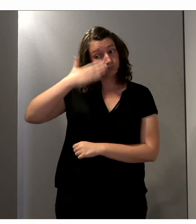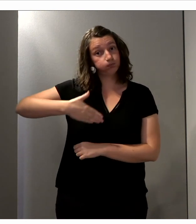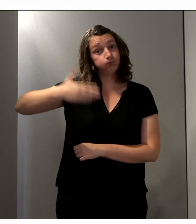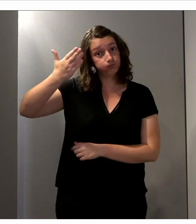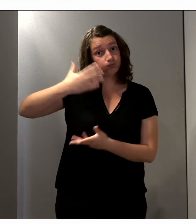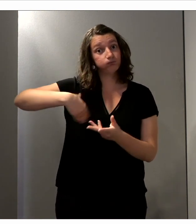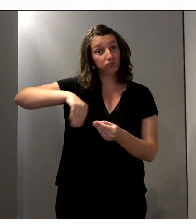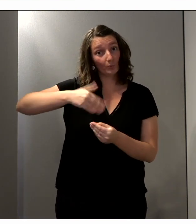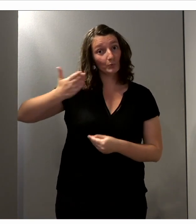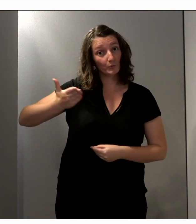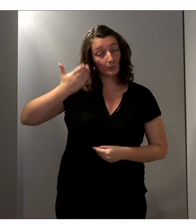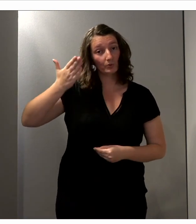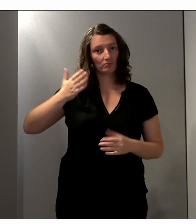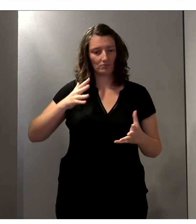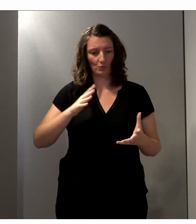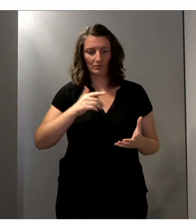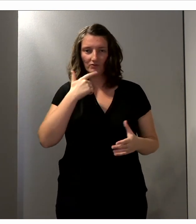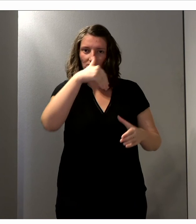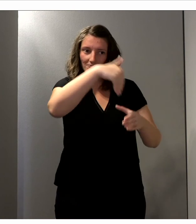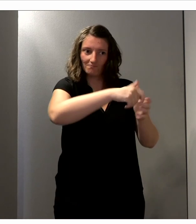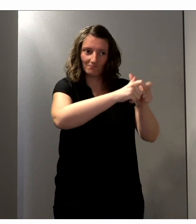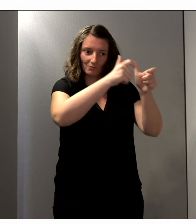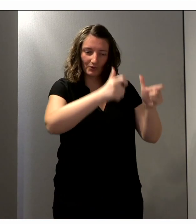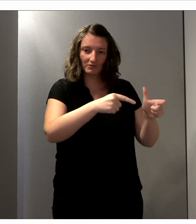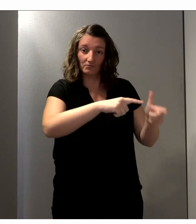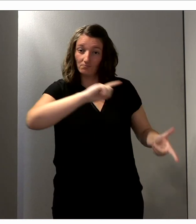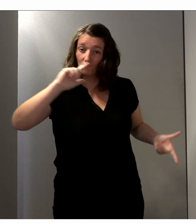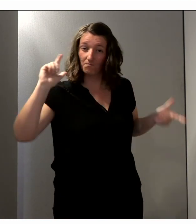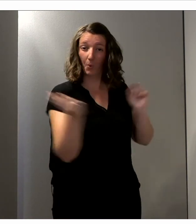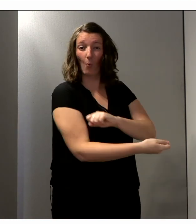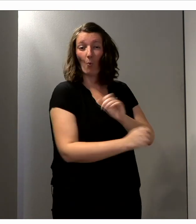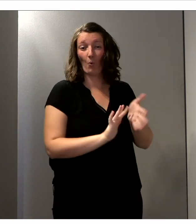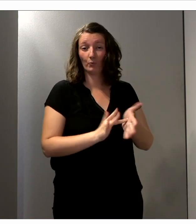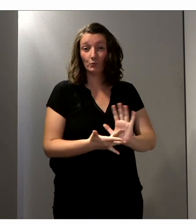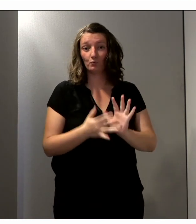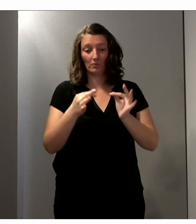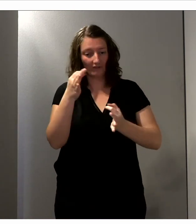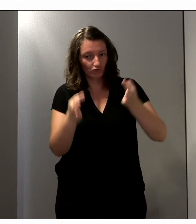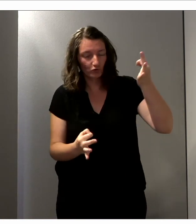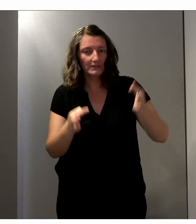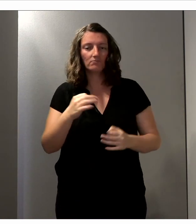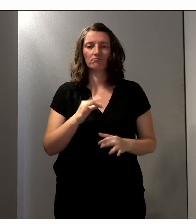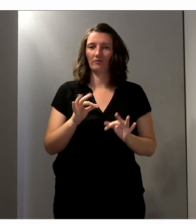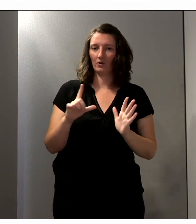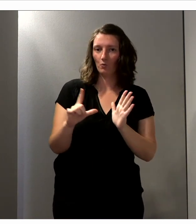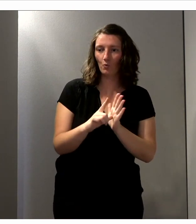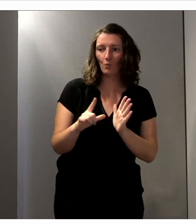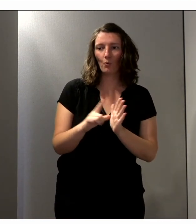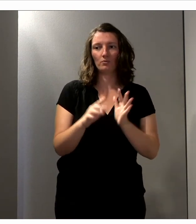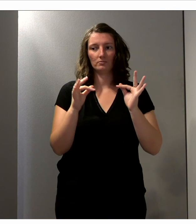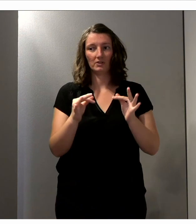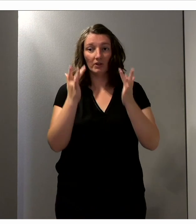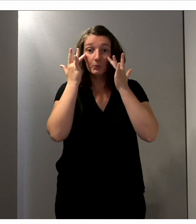concepts majeurs du fonctionnement de nos organisations, que ce soit juridique, légal et